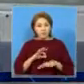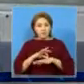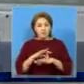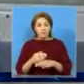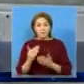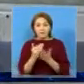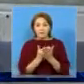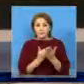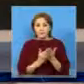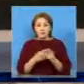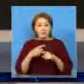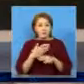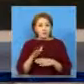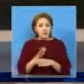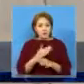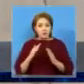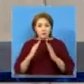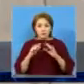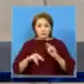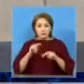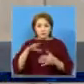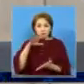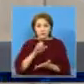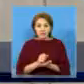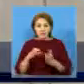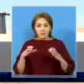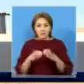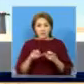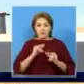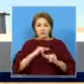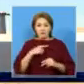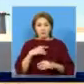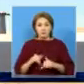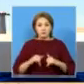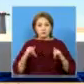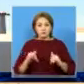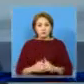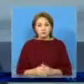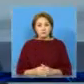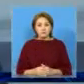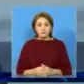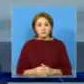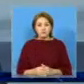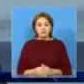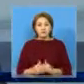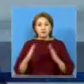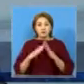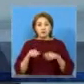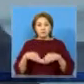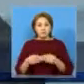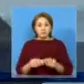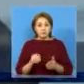Мемлекеттік бағдарламалардан бөлек тұрғын үй салумен айналысатын компаниялардың жұмысы ширақ. Тұрғын үйді беру мәселесі